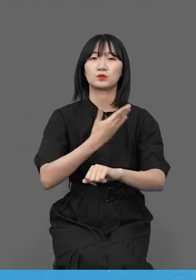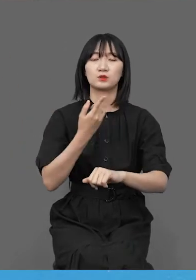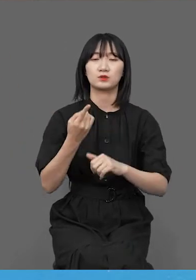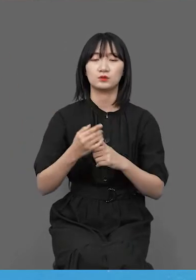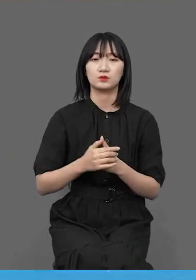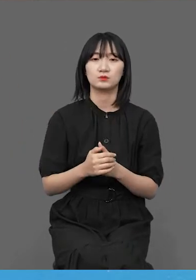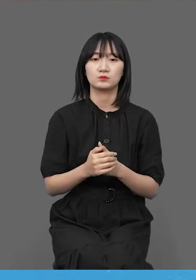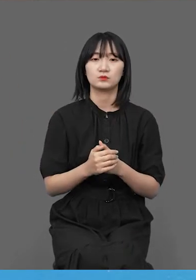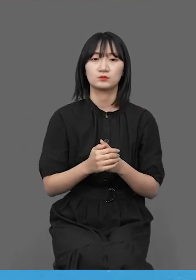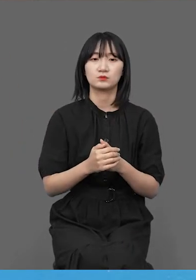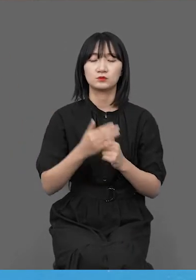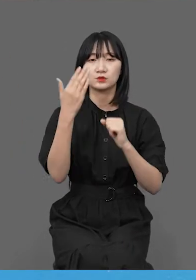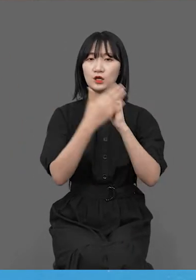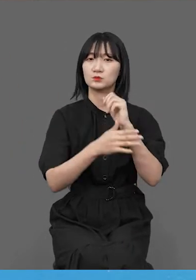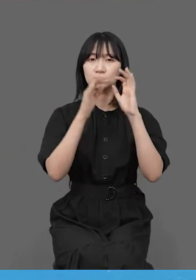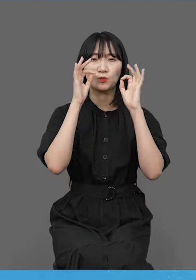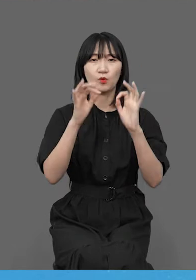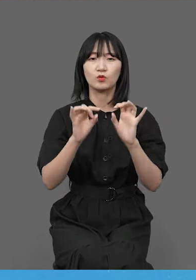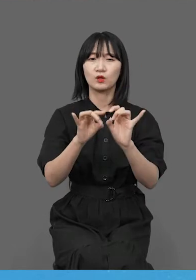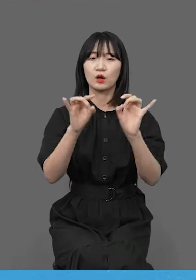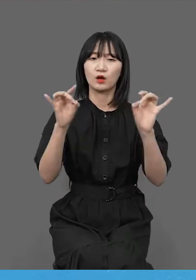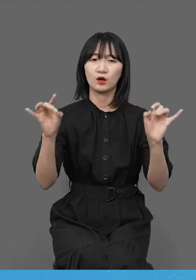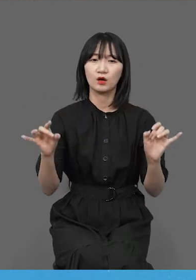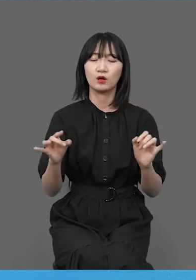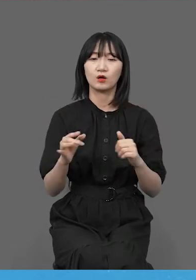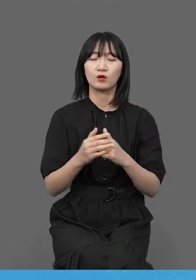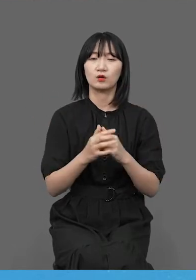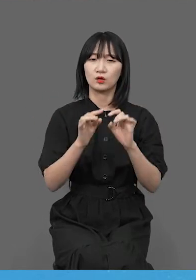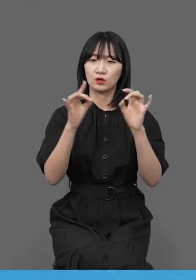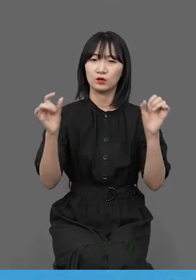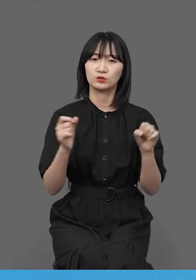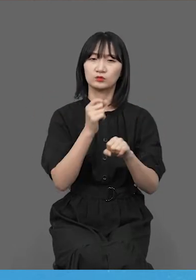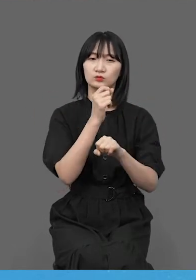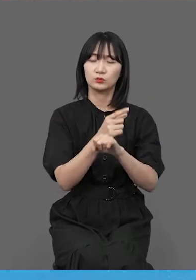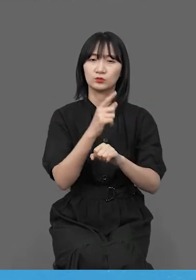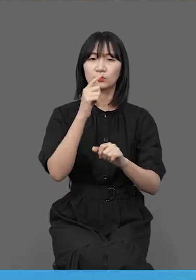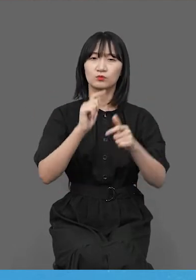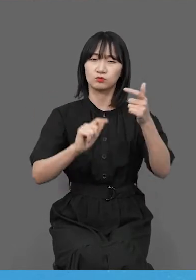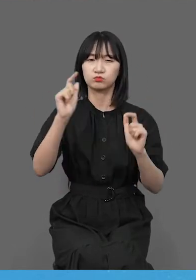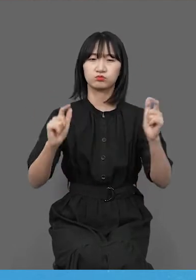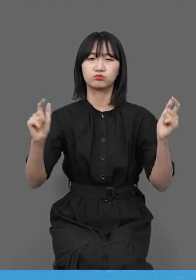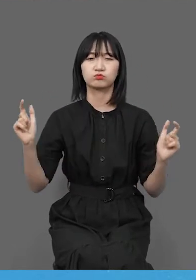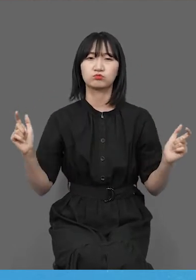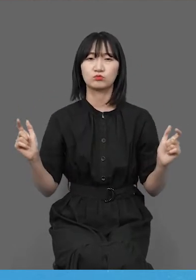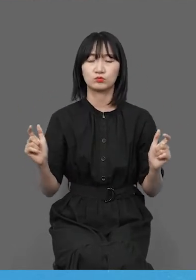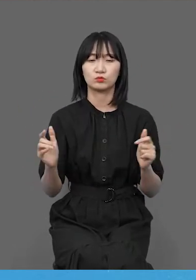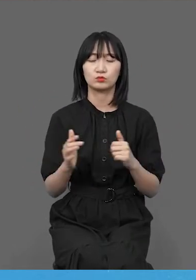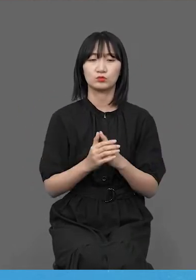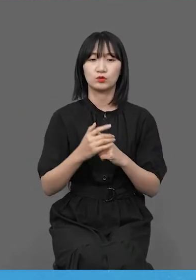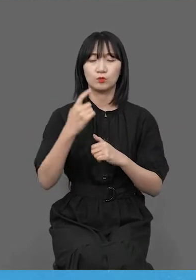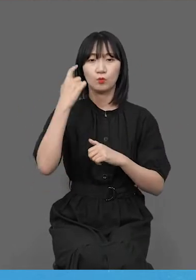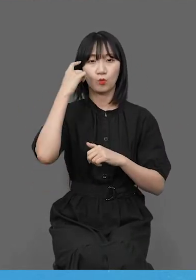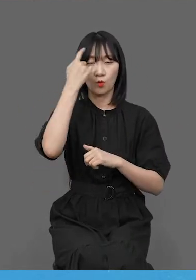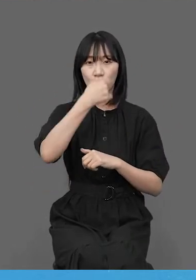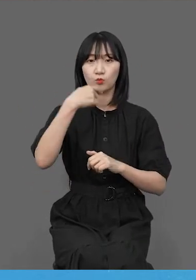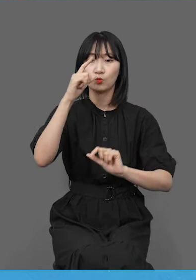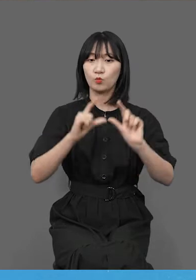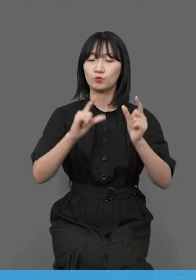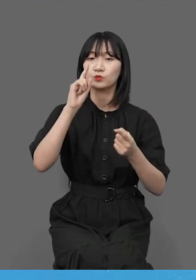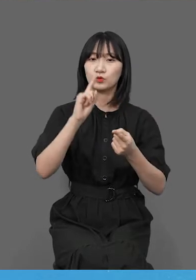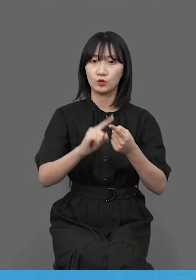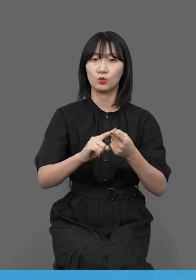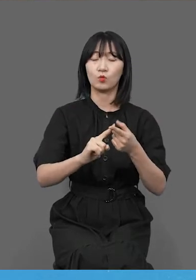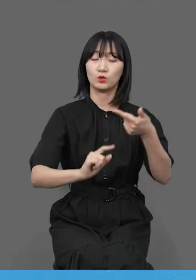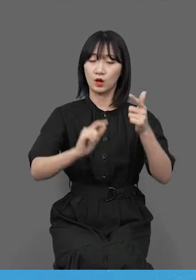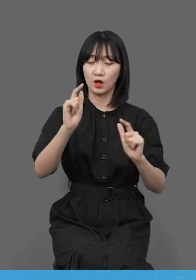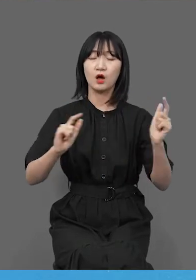보면은 완전히 모든 생물은 각 고유의 각 종류대로 각각의 생김새대로 생겼다는 것을 우리가 사진으로